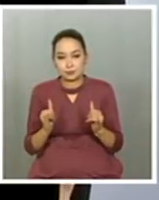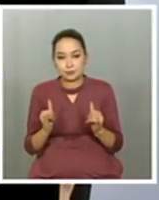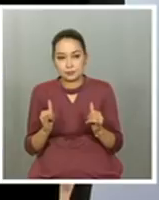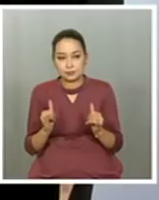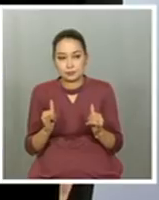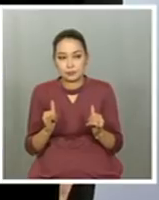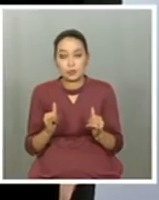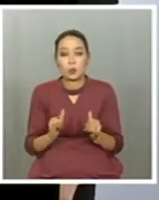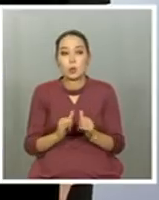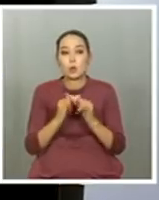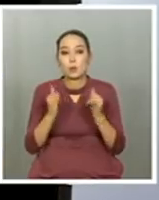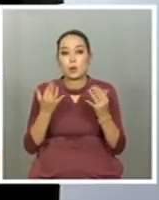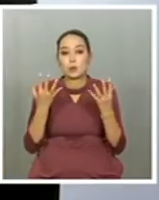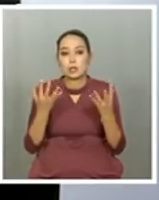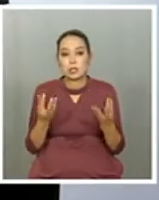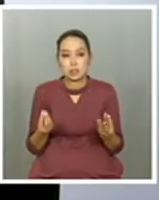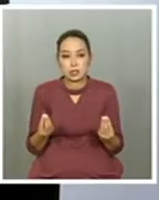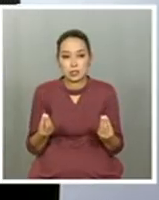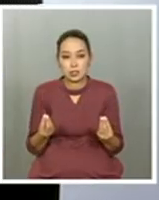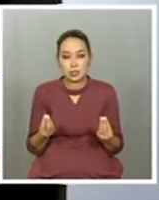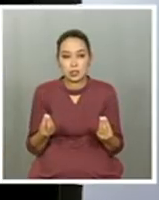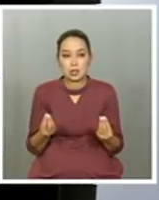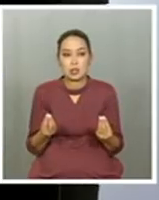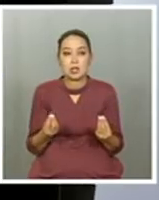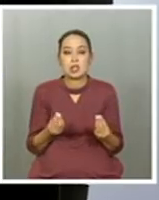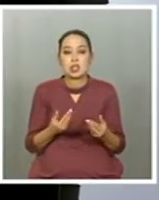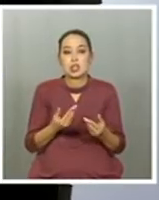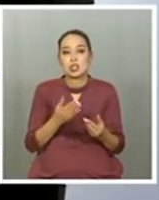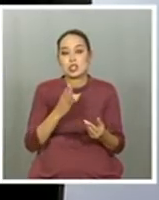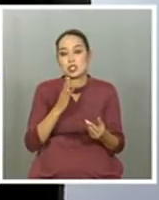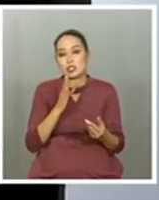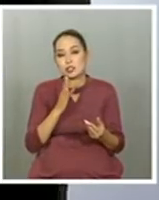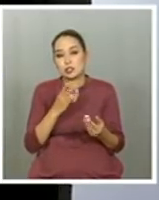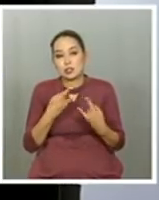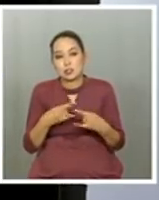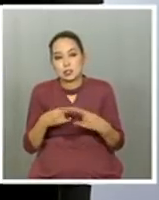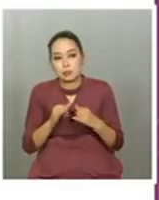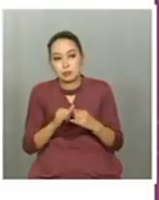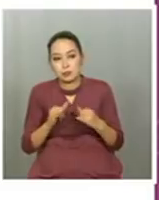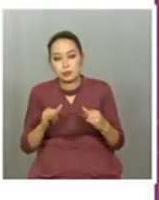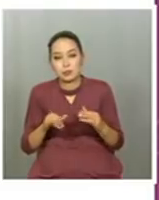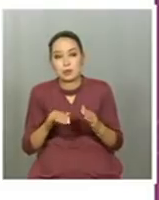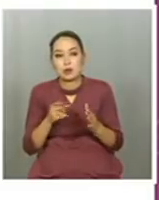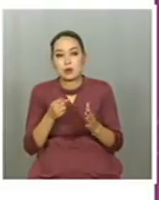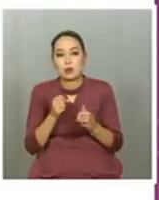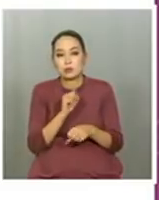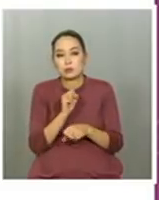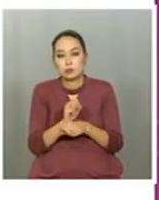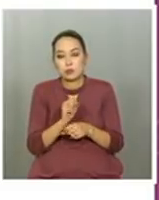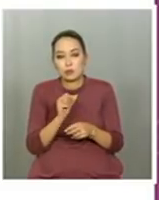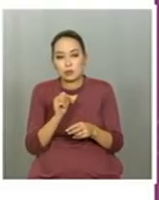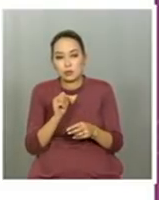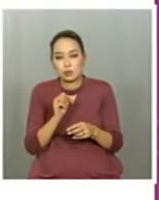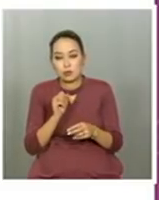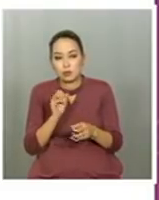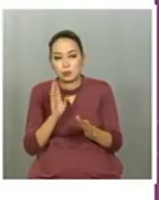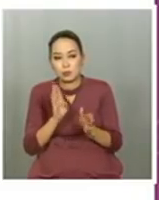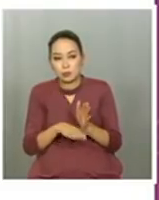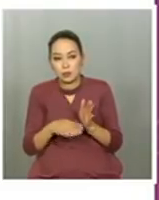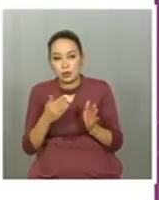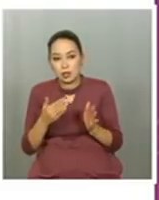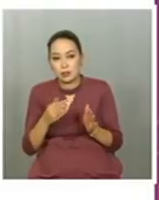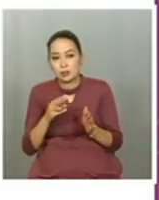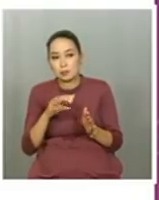Көбею кезеңі, жыныс жасушалары үздіксіз митоздық бөліну арқылы көбейіп, алғашқы